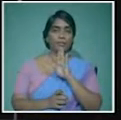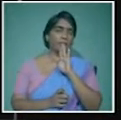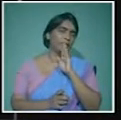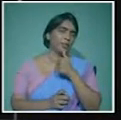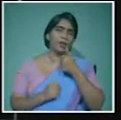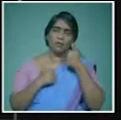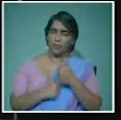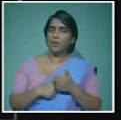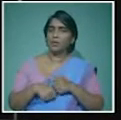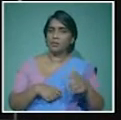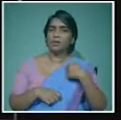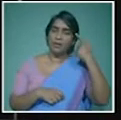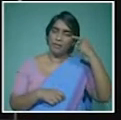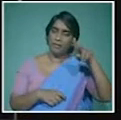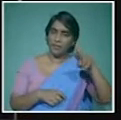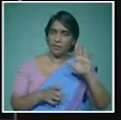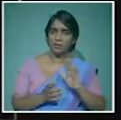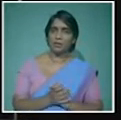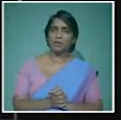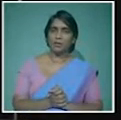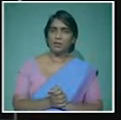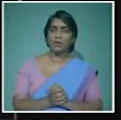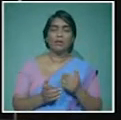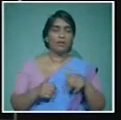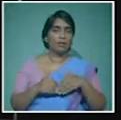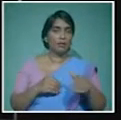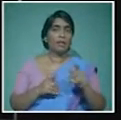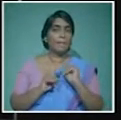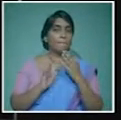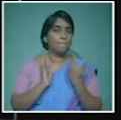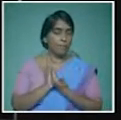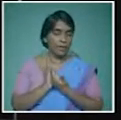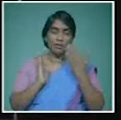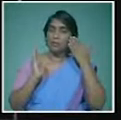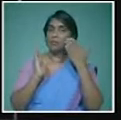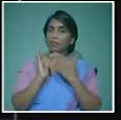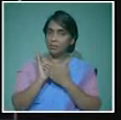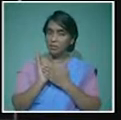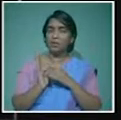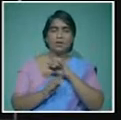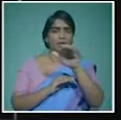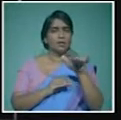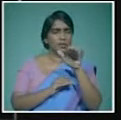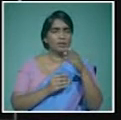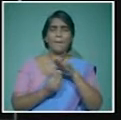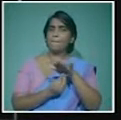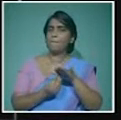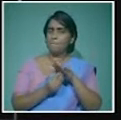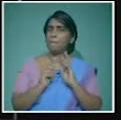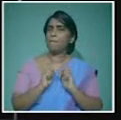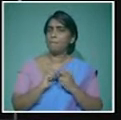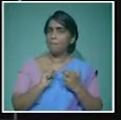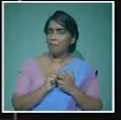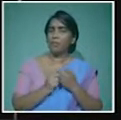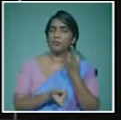ඉතාමත් කාලෝචිතයි කියලා මම විශ්වාස කරනවා. පවතින ප්‍රතිපත්ති පිළිබඳව සමාජ හා පාරිසරික ගැටලු